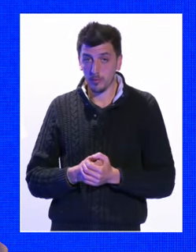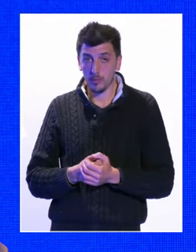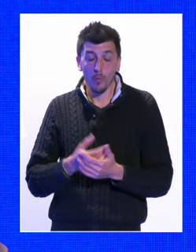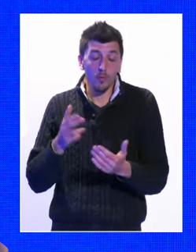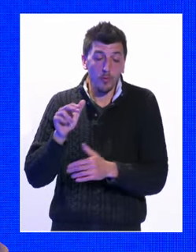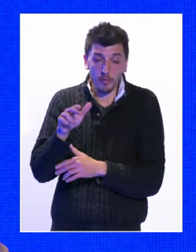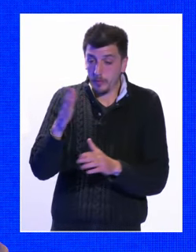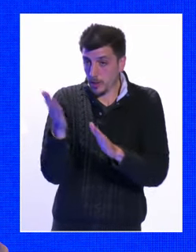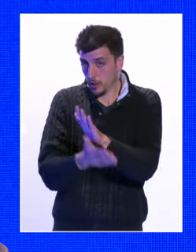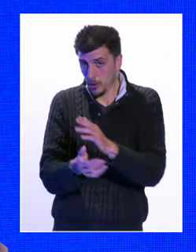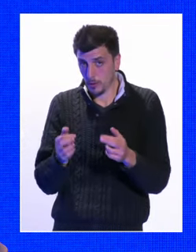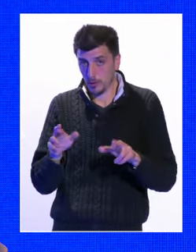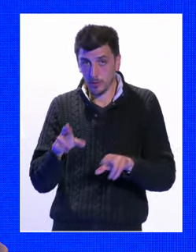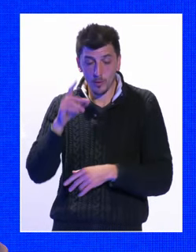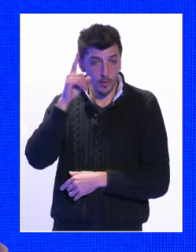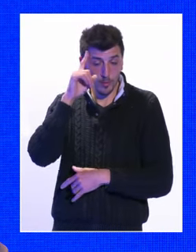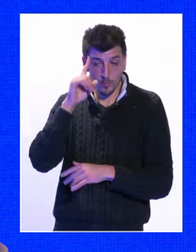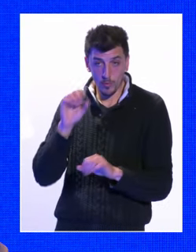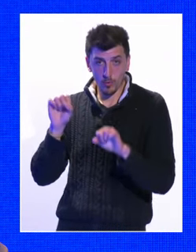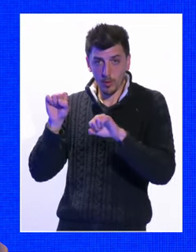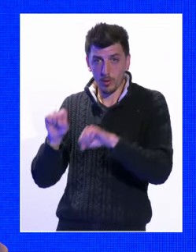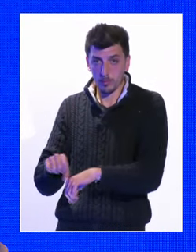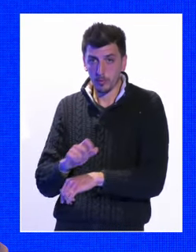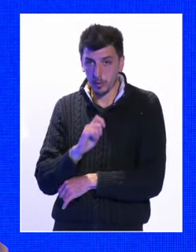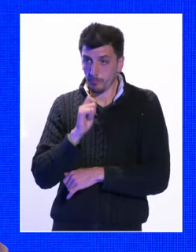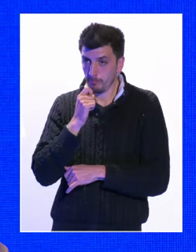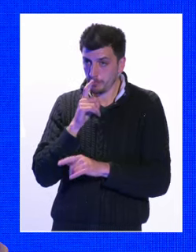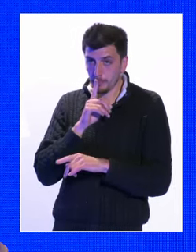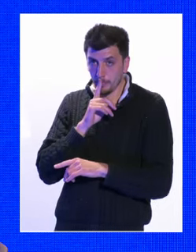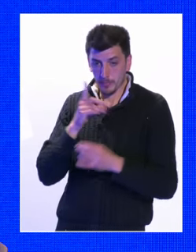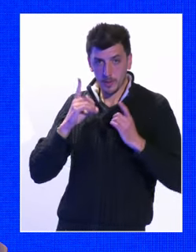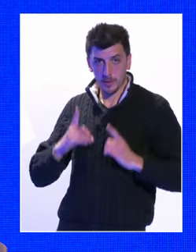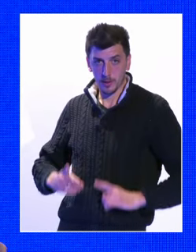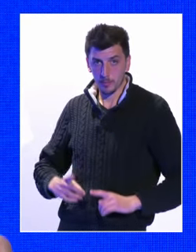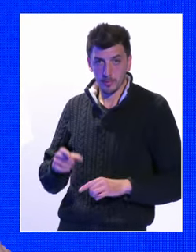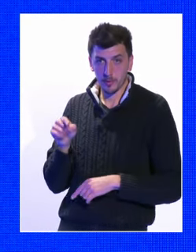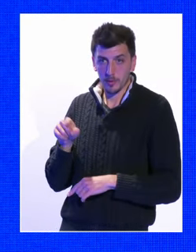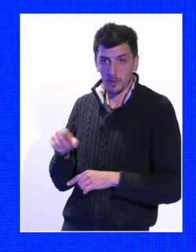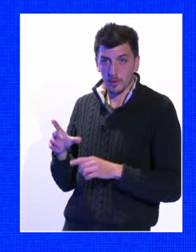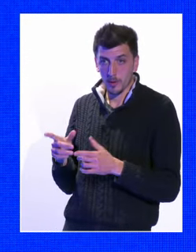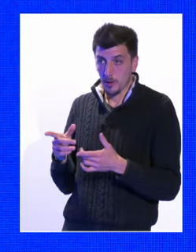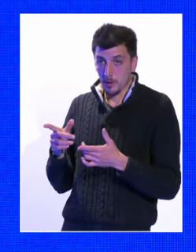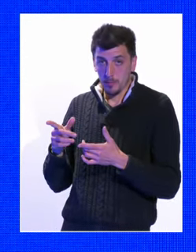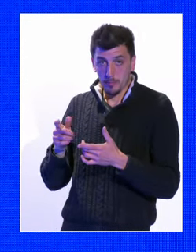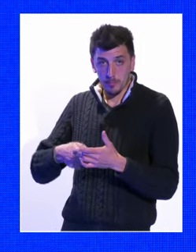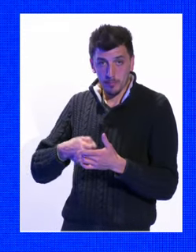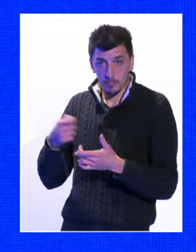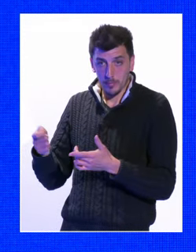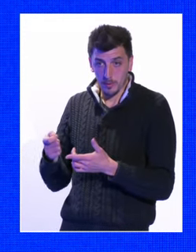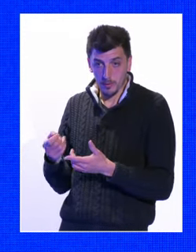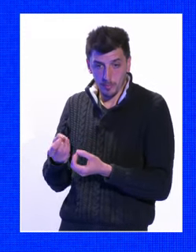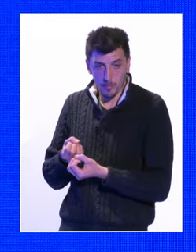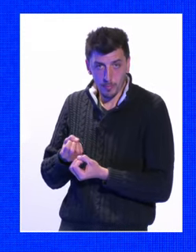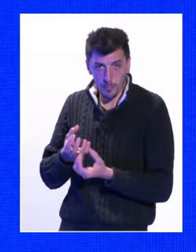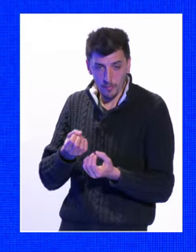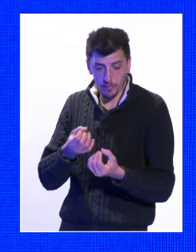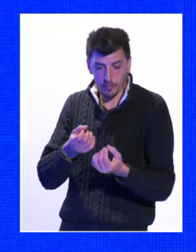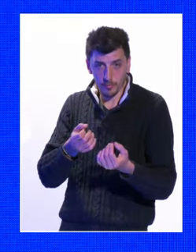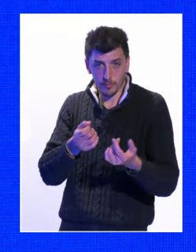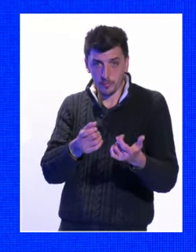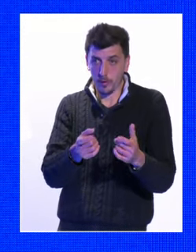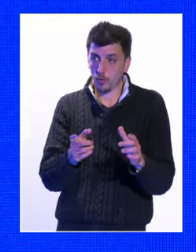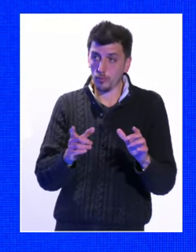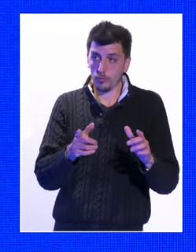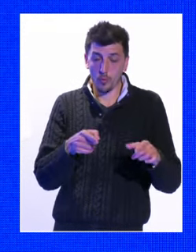l'échec, parce que le pouvoir de censure des députés aurait inéluctablement entraîné la chute de ces